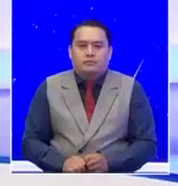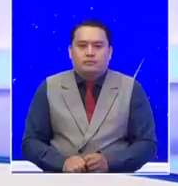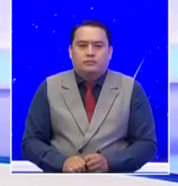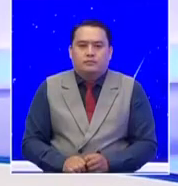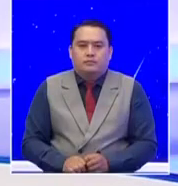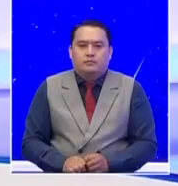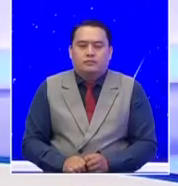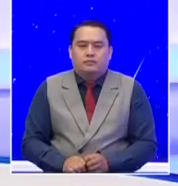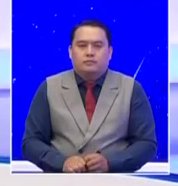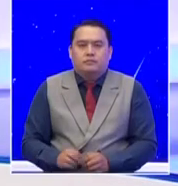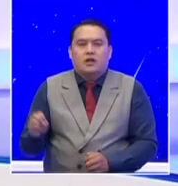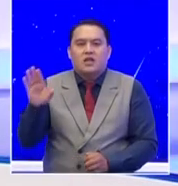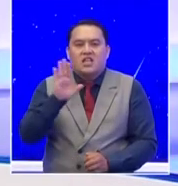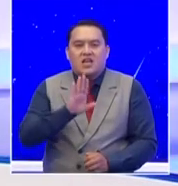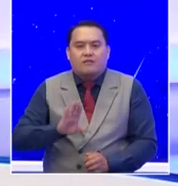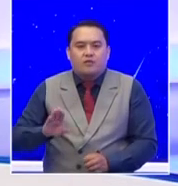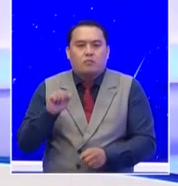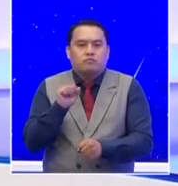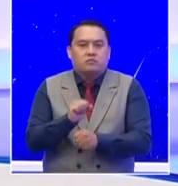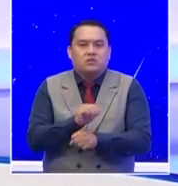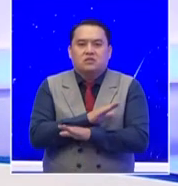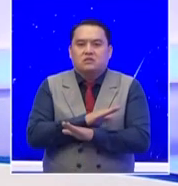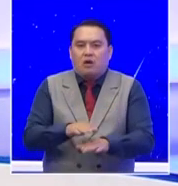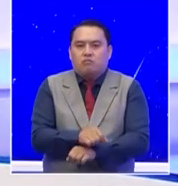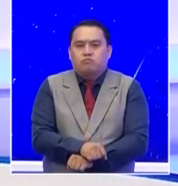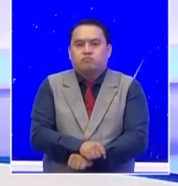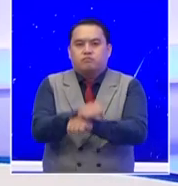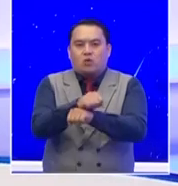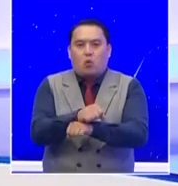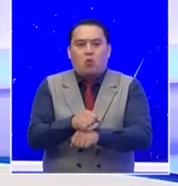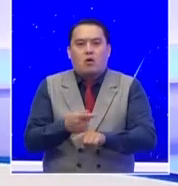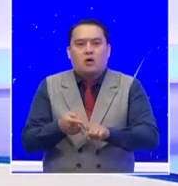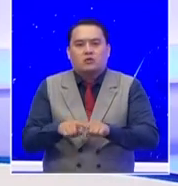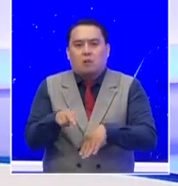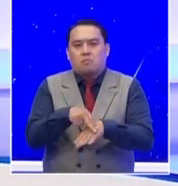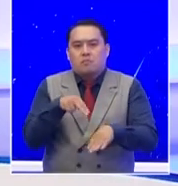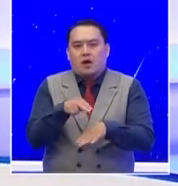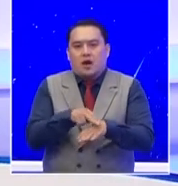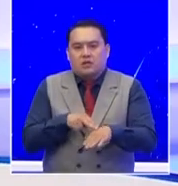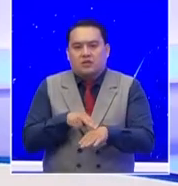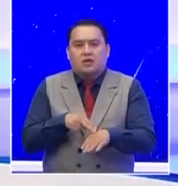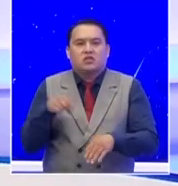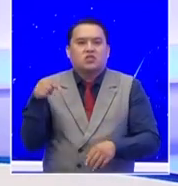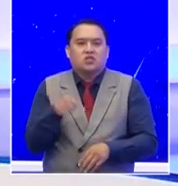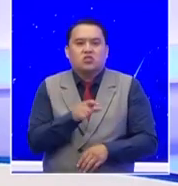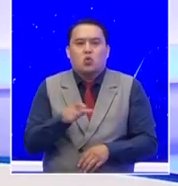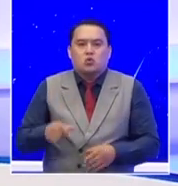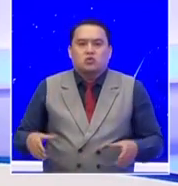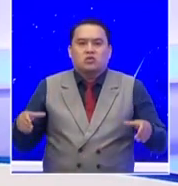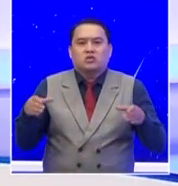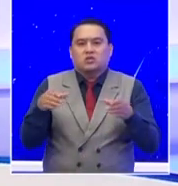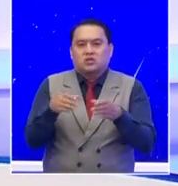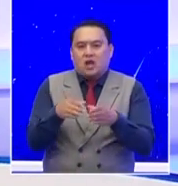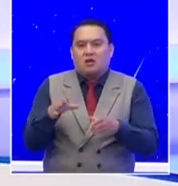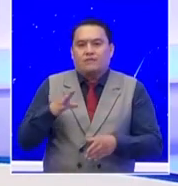в европе не прекращаются акции протеста против расовой дискриминации и полицейского произвола тысячи людей собрались